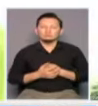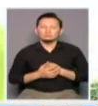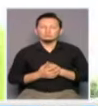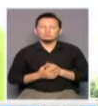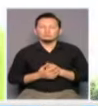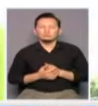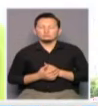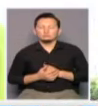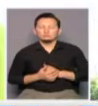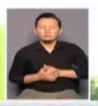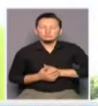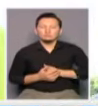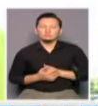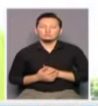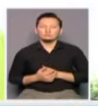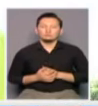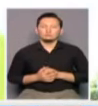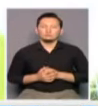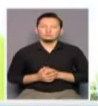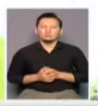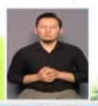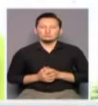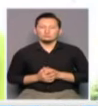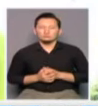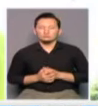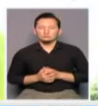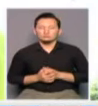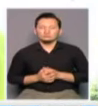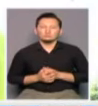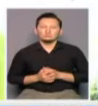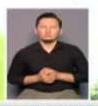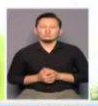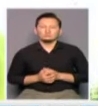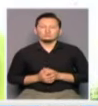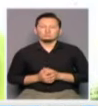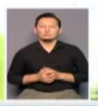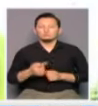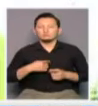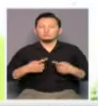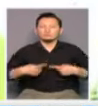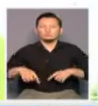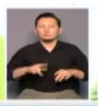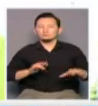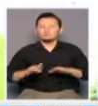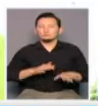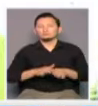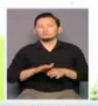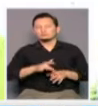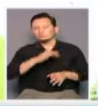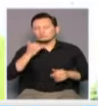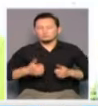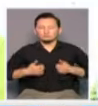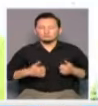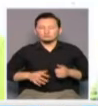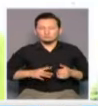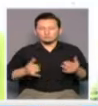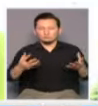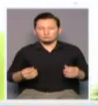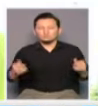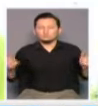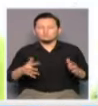давно принимаю активное участие в общественной деятельности. Мен қоғамдық жұмыстарға көптен бері атсалысып жүрмін. Бүгін міне